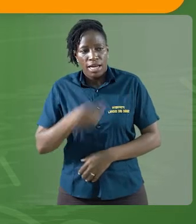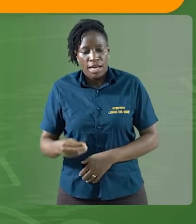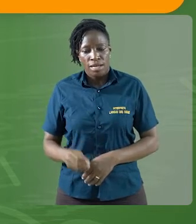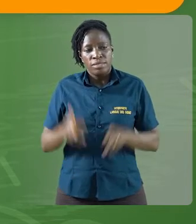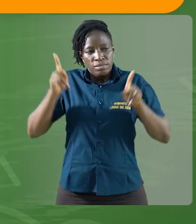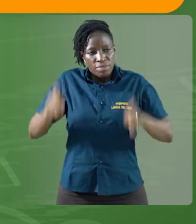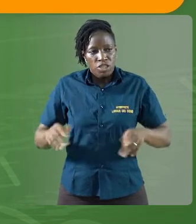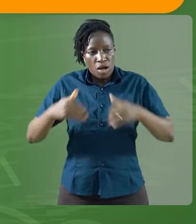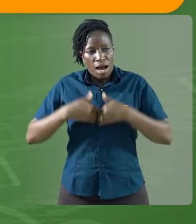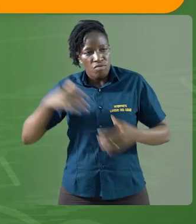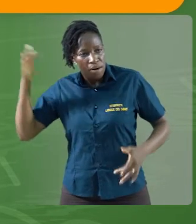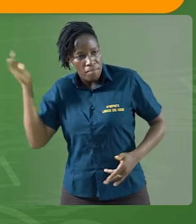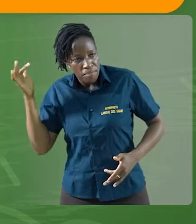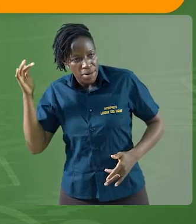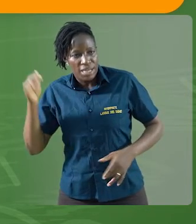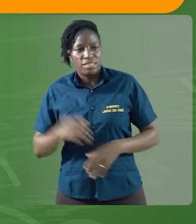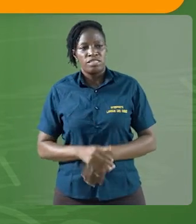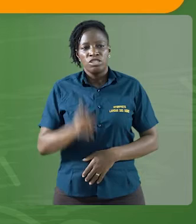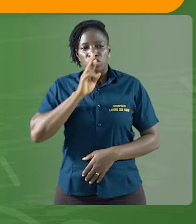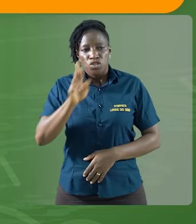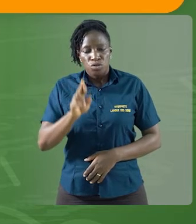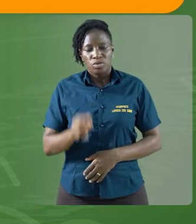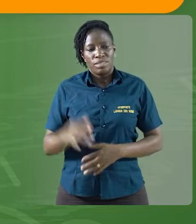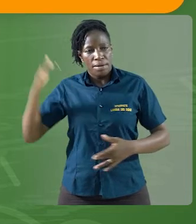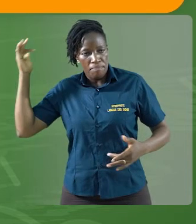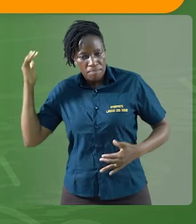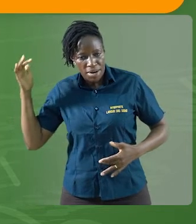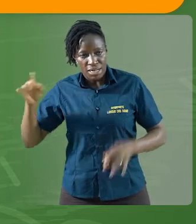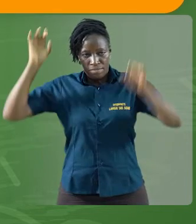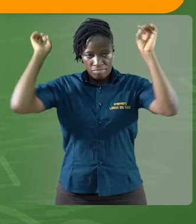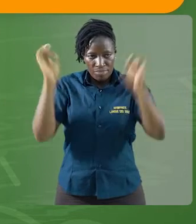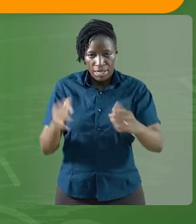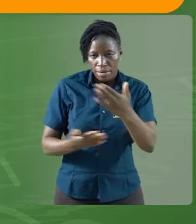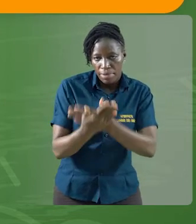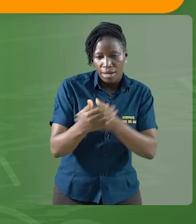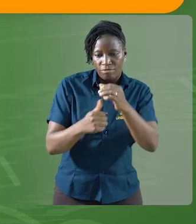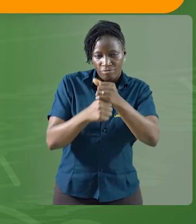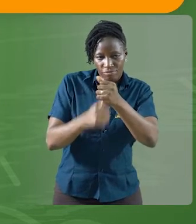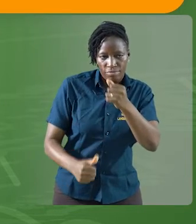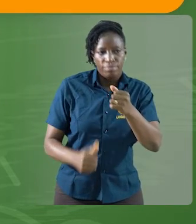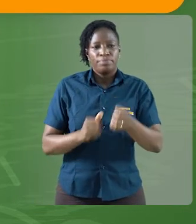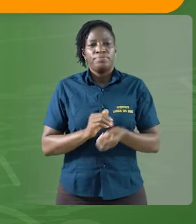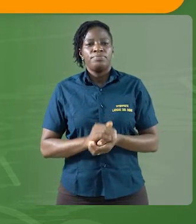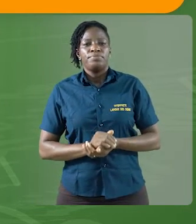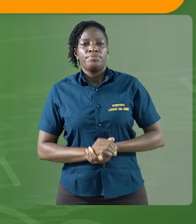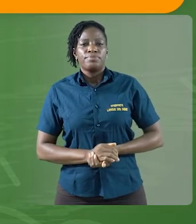d'hommes déjà contaminés sont des maladies du péril fécal.